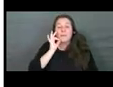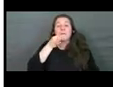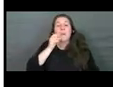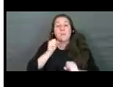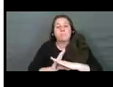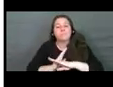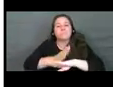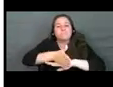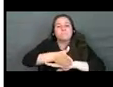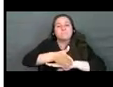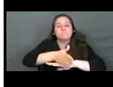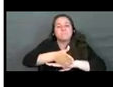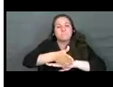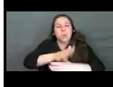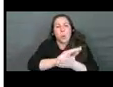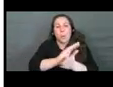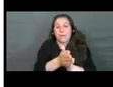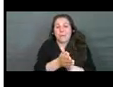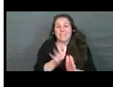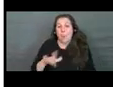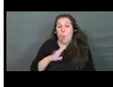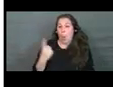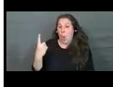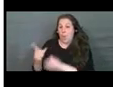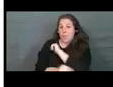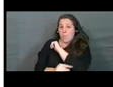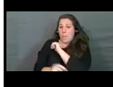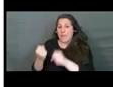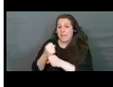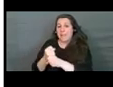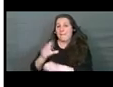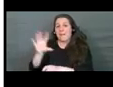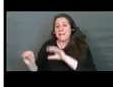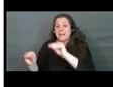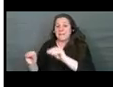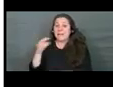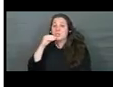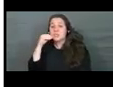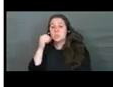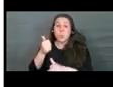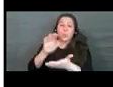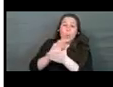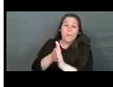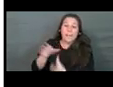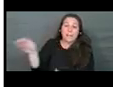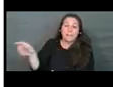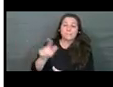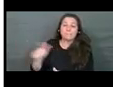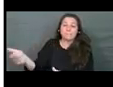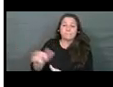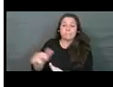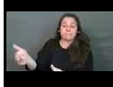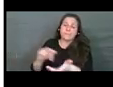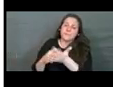comme je disais tantôt, qui travaille et de chez elle et du bureau chez le client. Je